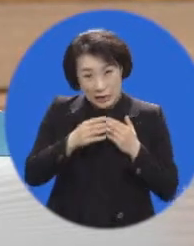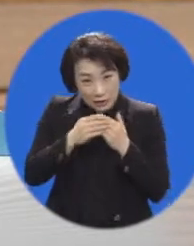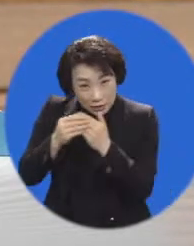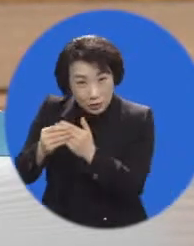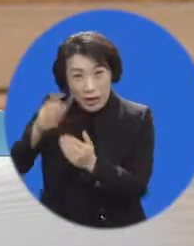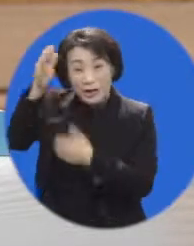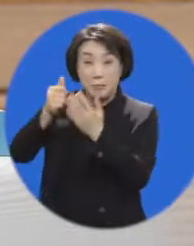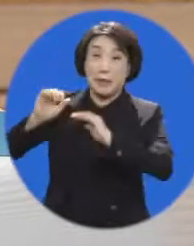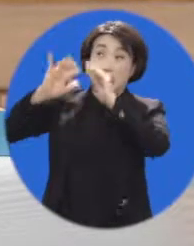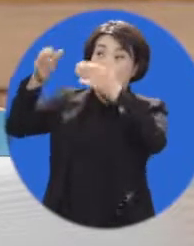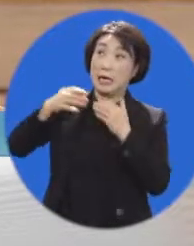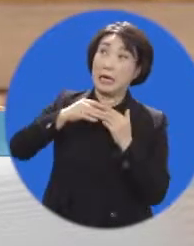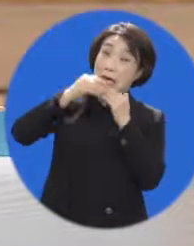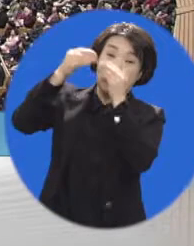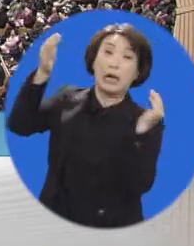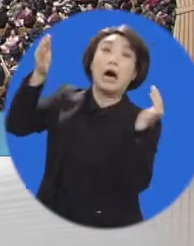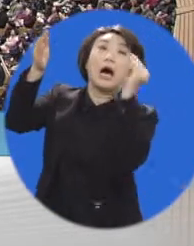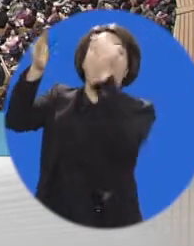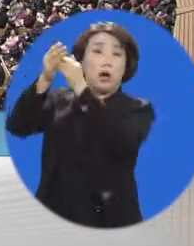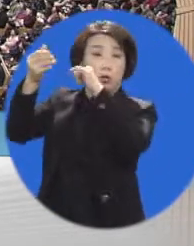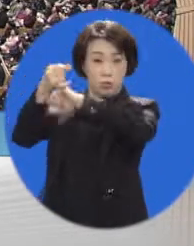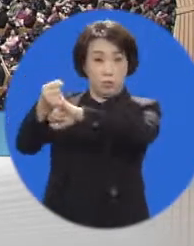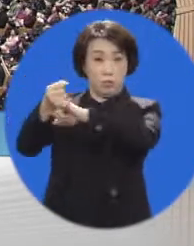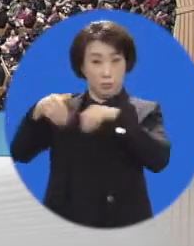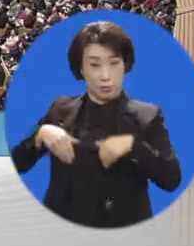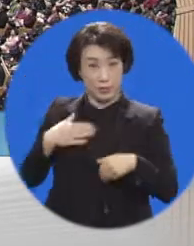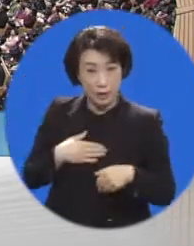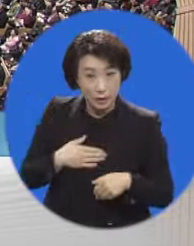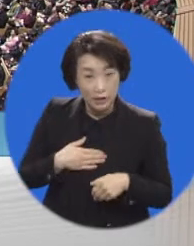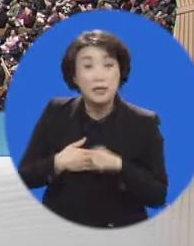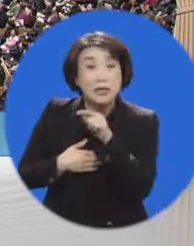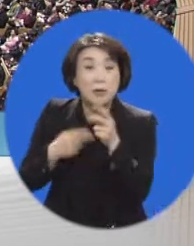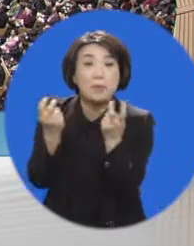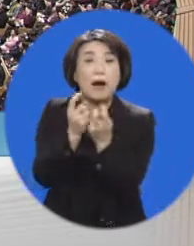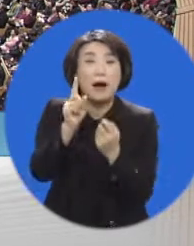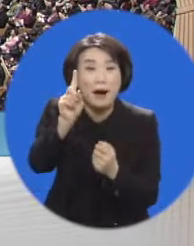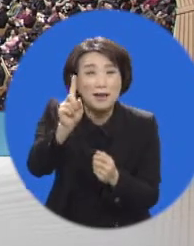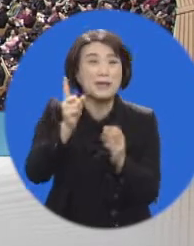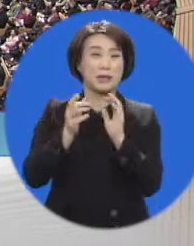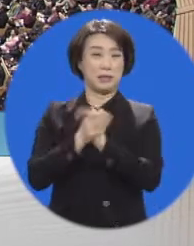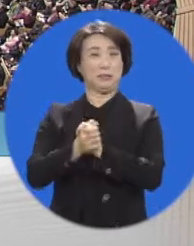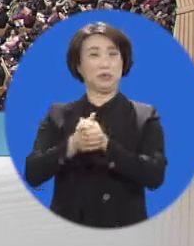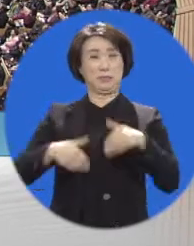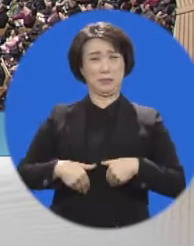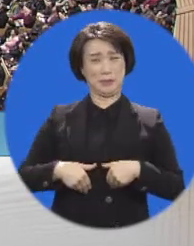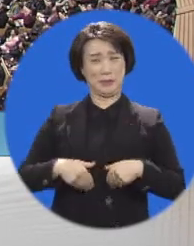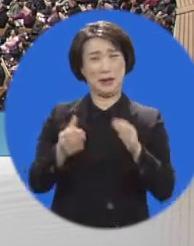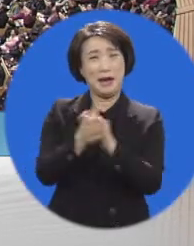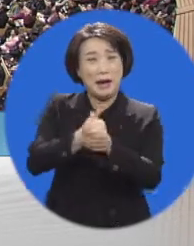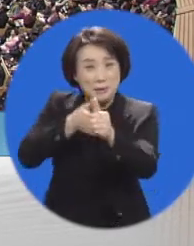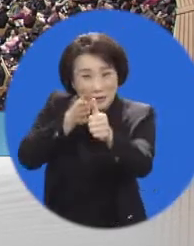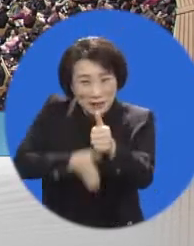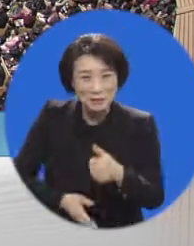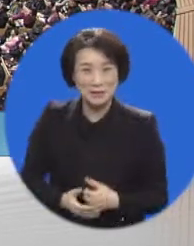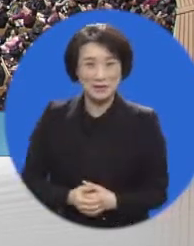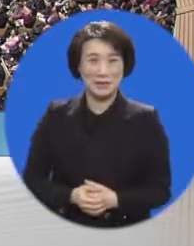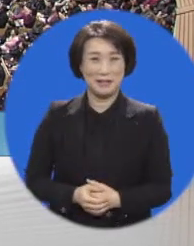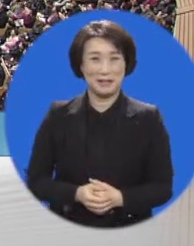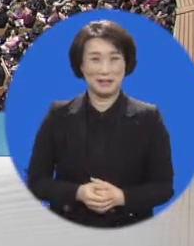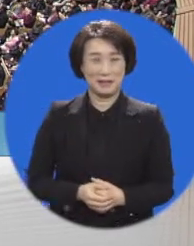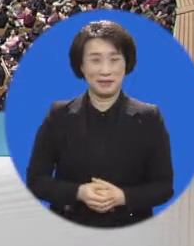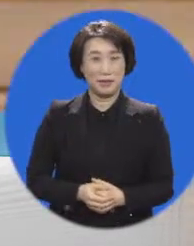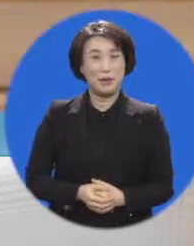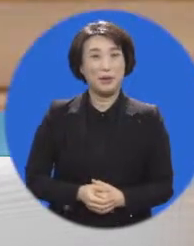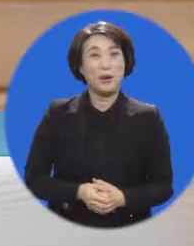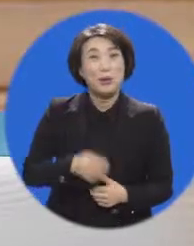인도하셔서 하나님 나라까지 가야 한다. 기도하자 이 말입니다. 기도. 아멘 합시다.